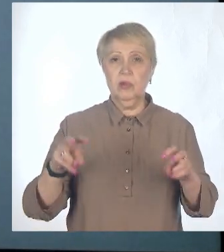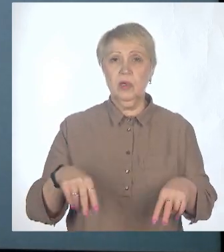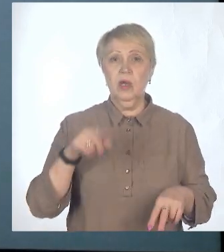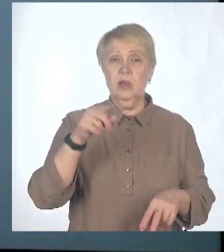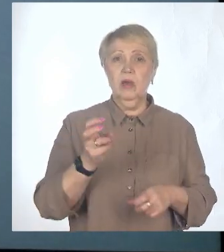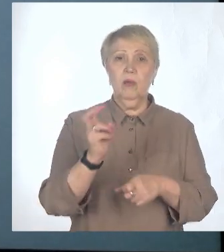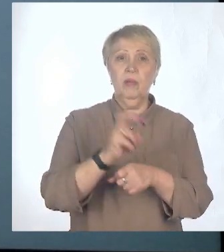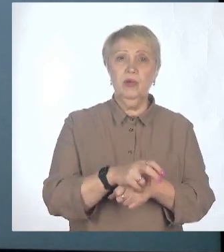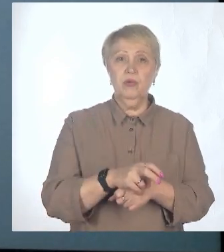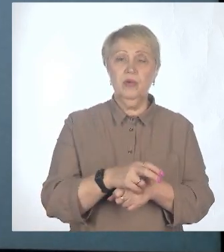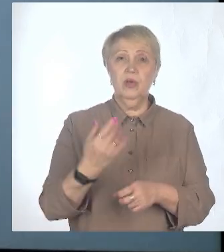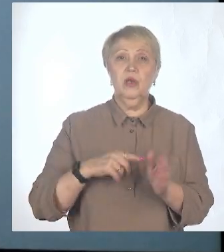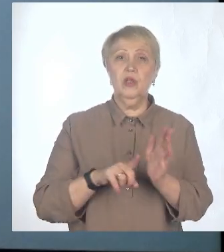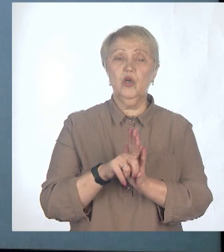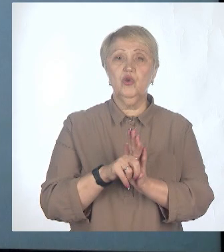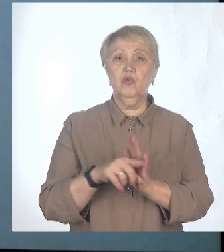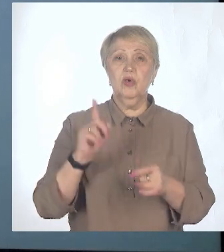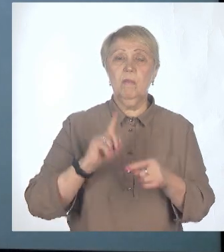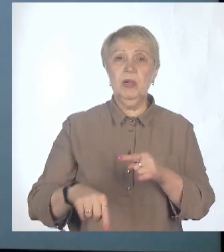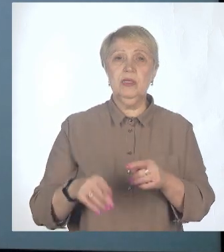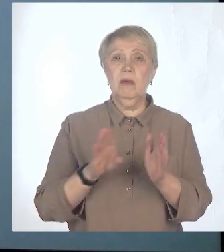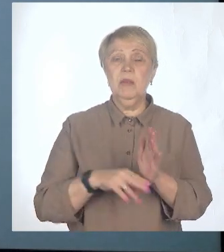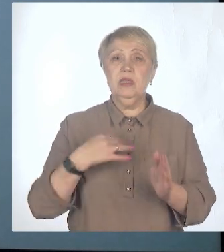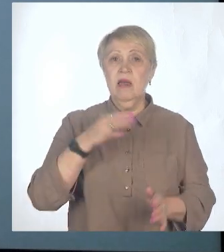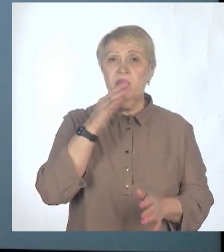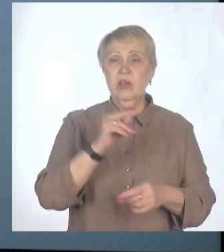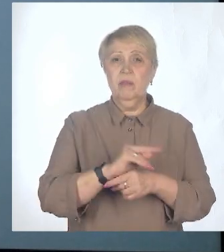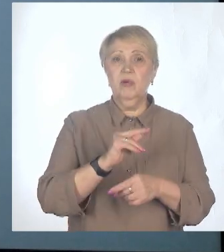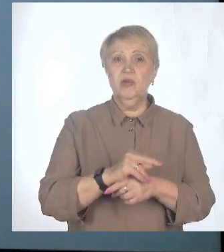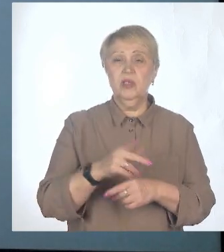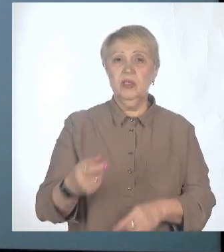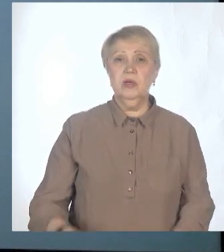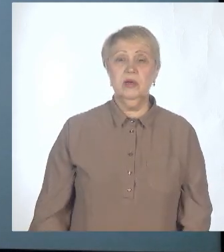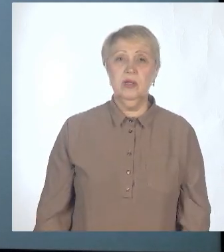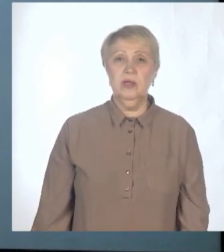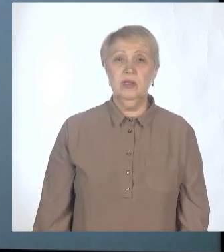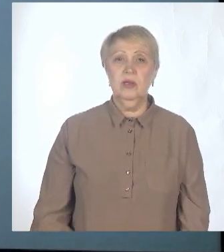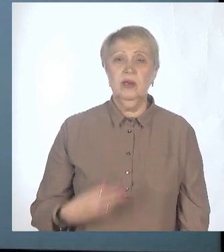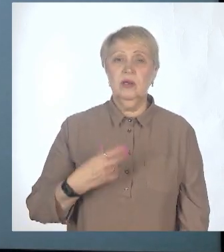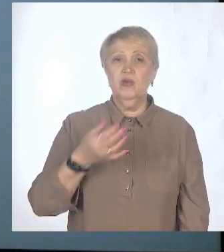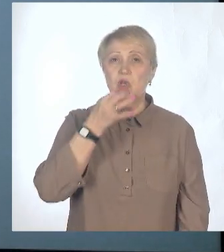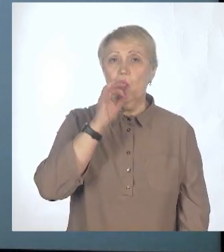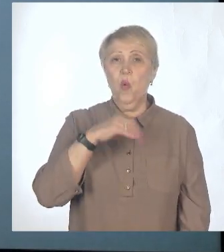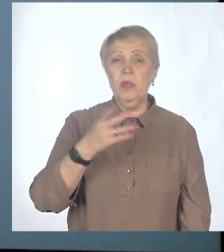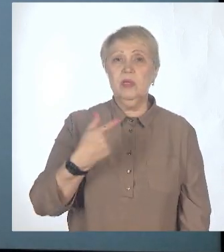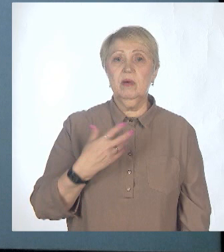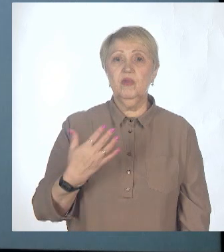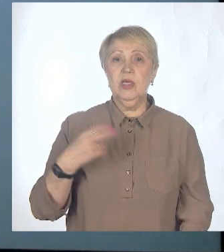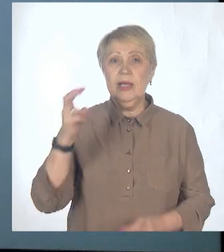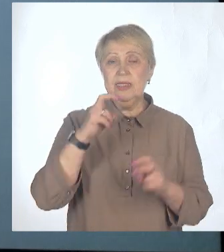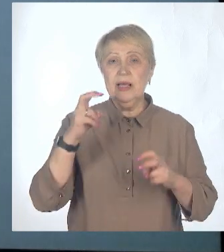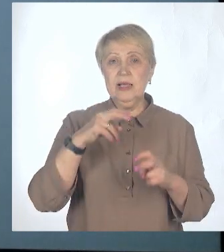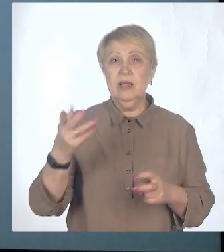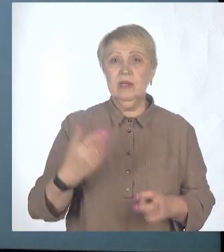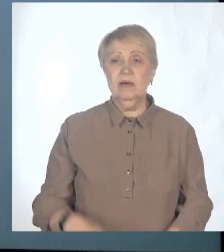и начнут сразу эффективно работать, без времени на обучение. Поэтому неопытным соискателям они реже дают предпочтение. Но тут